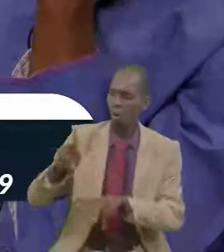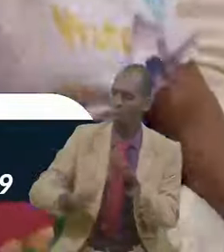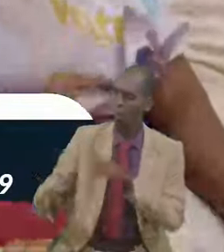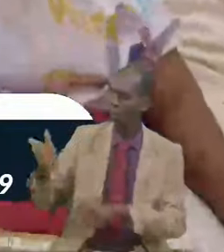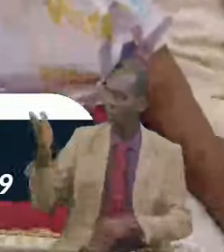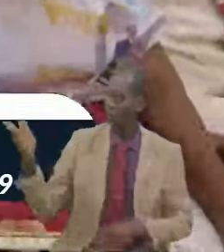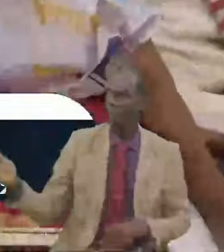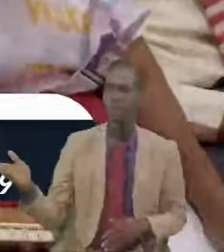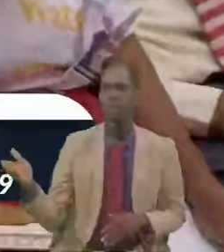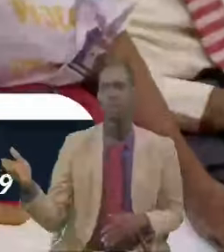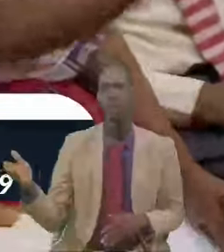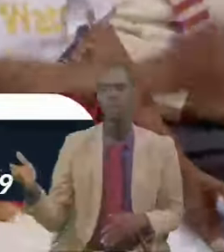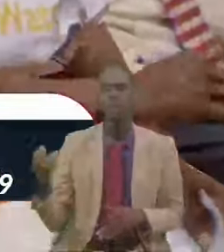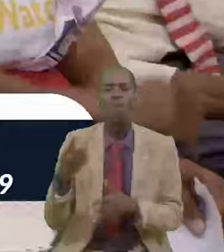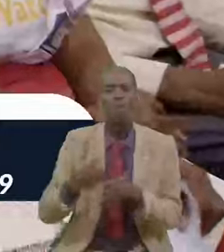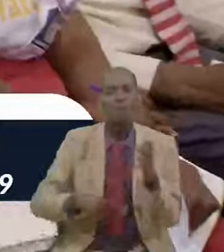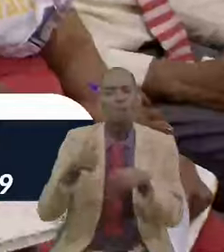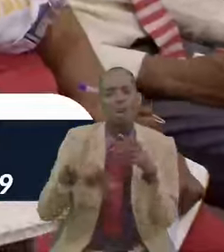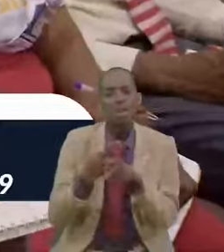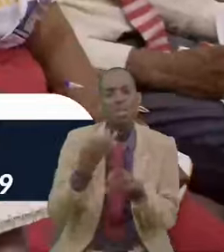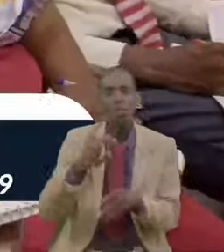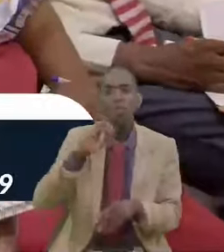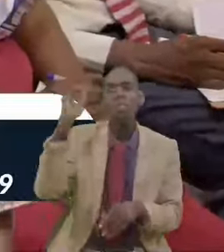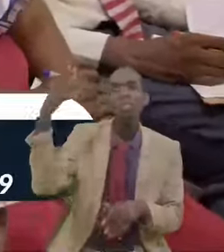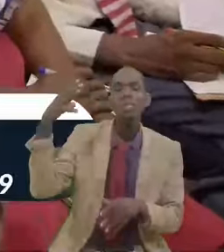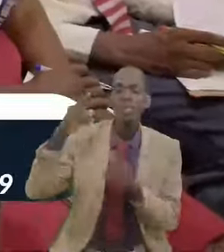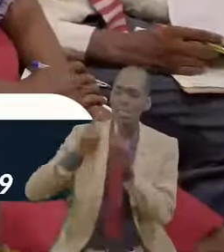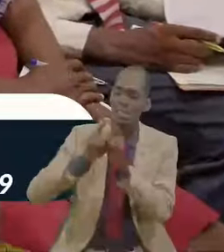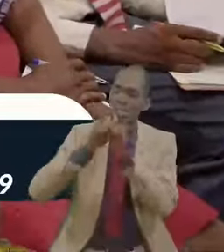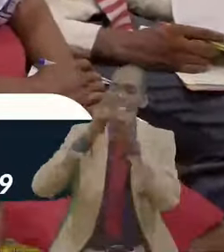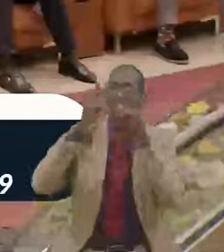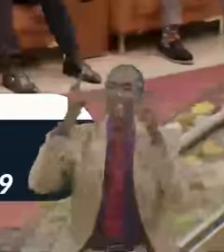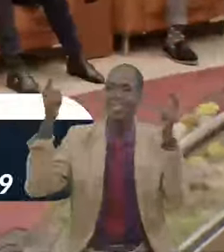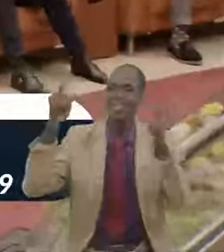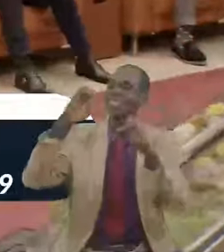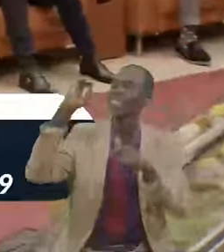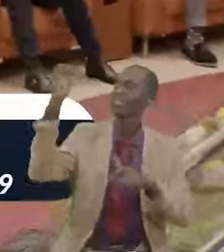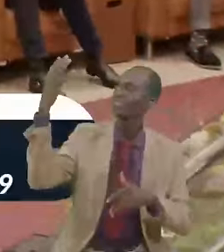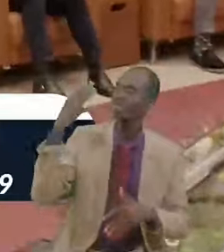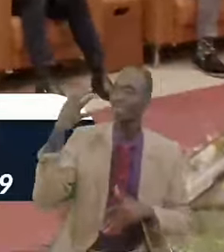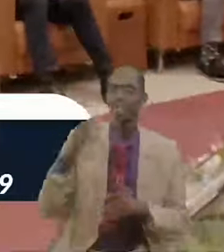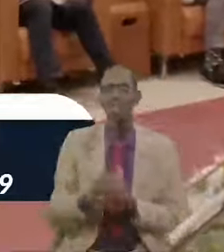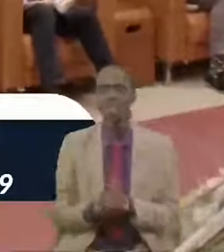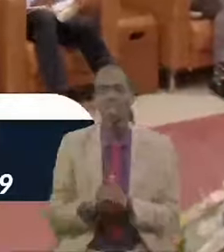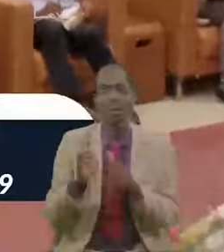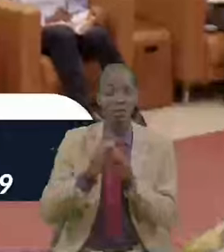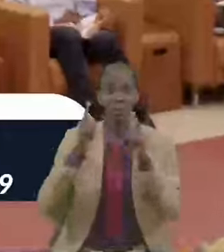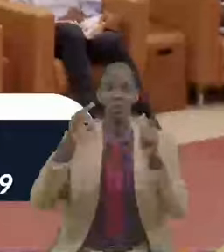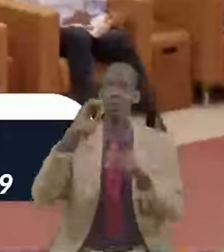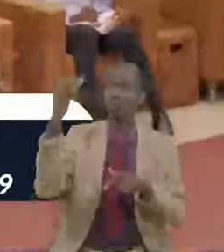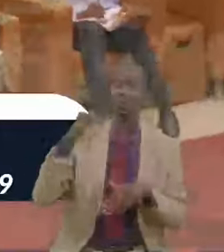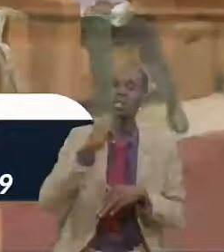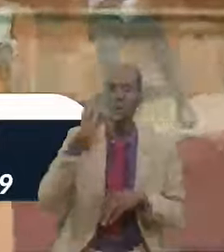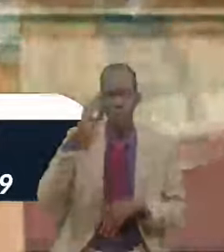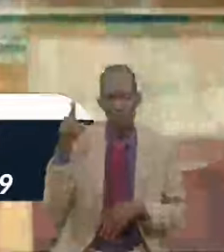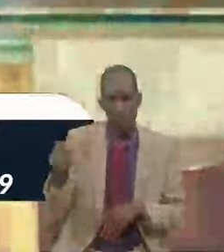êtes, quelle grâce, une grande grâce. Il dit, quelle grâce, une grande grâce est pour vous